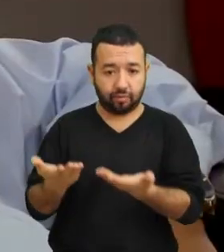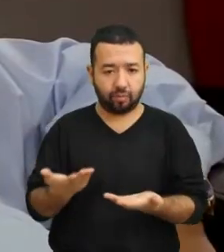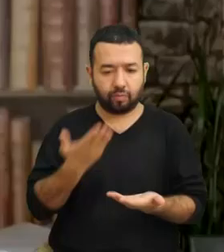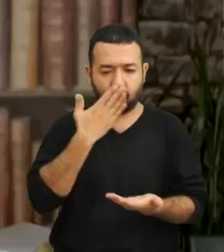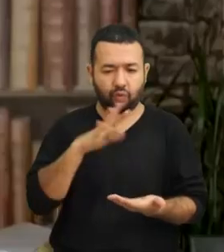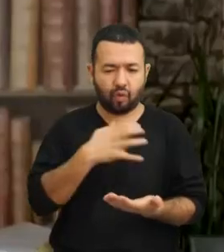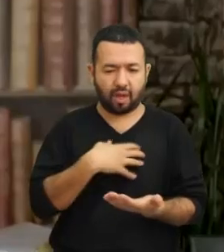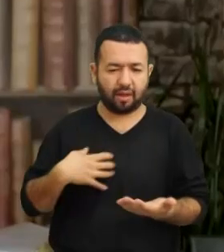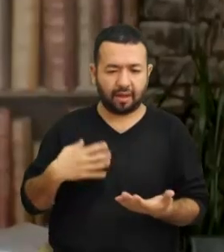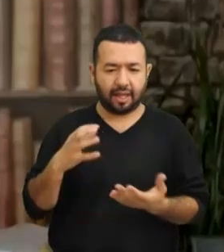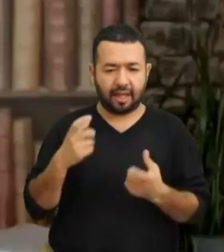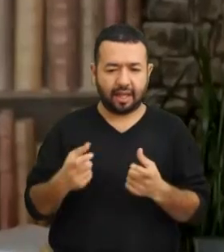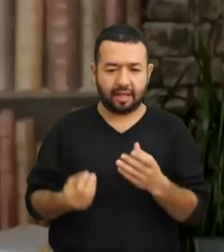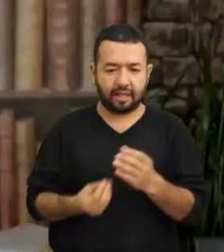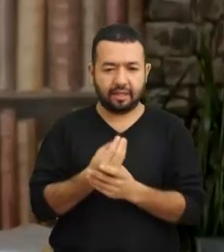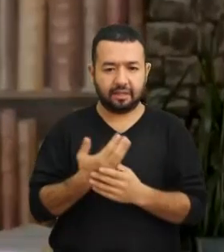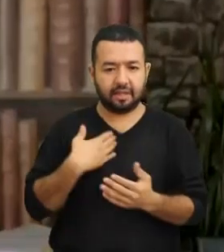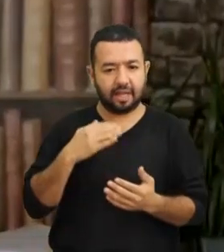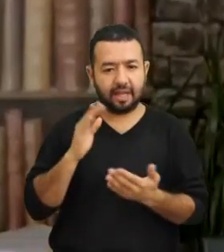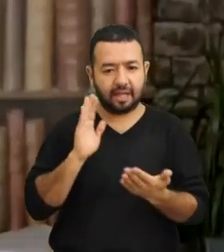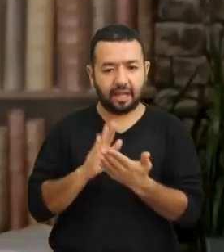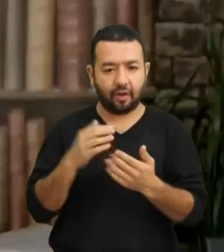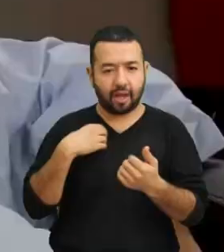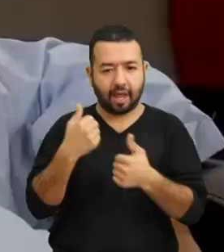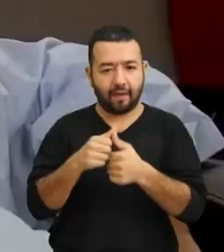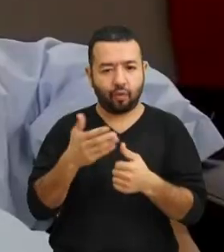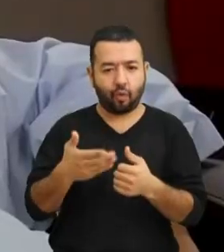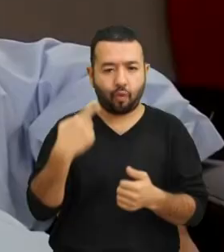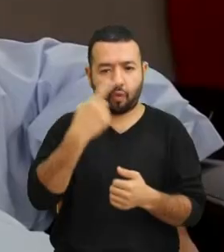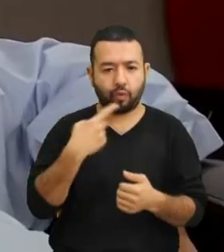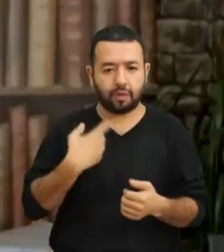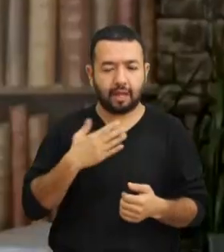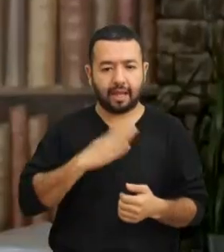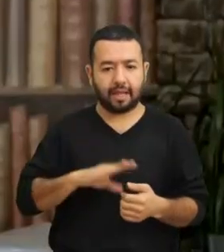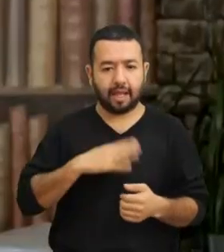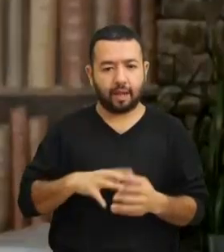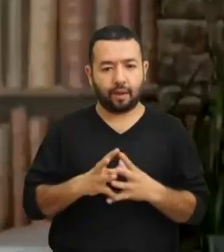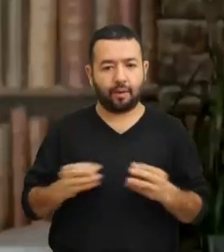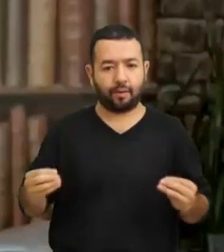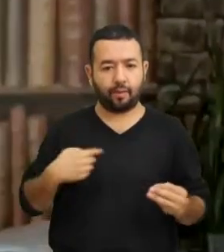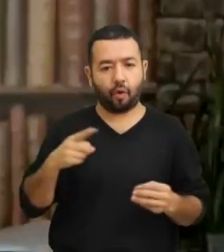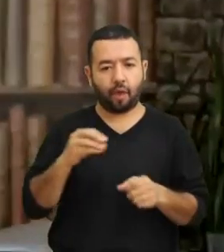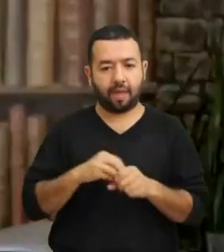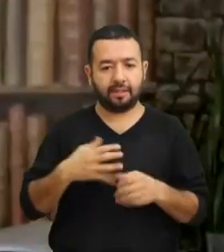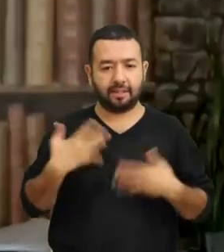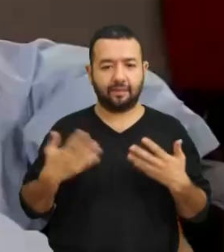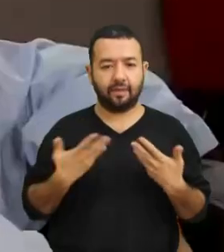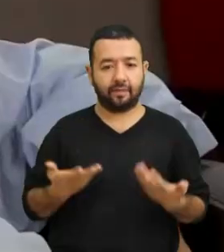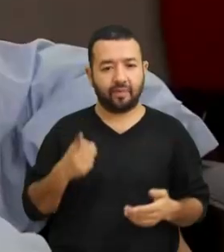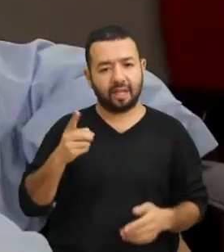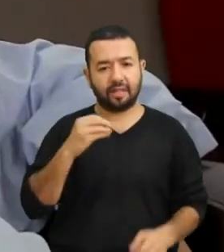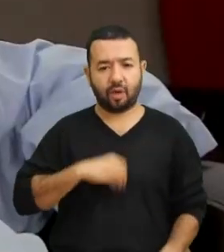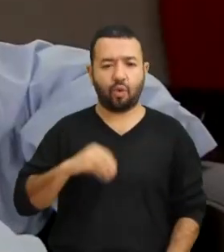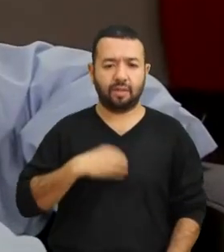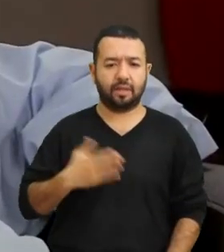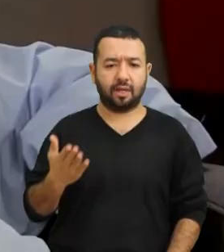Yok anneciğim ne alakası var? Çok yakında rüyamla evleniyoruz ya. Bütün dertlerden kurtulacağım. O bakımdan yani. Sen öyle